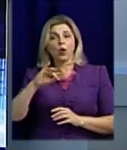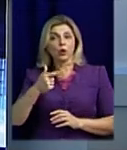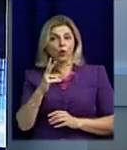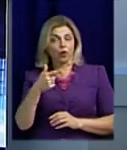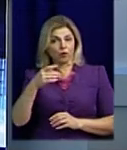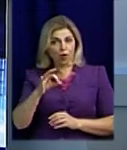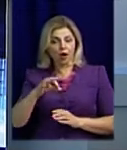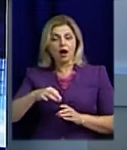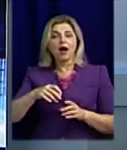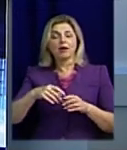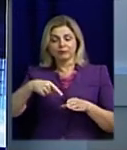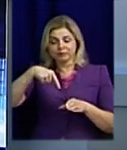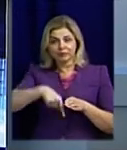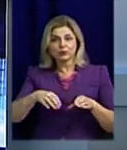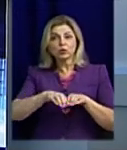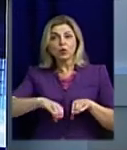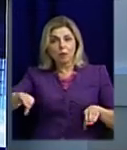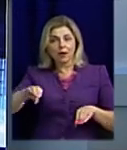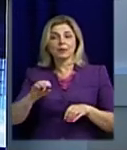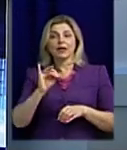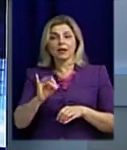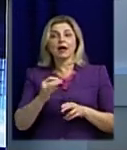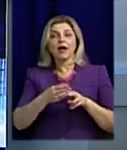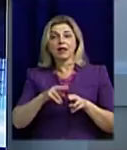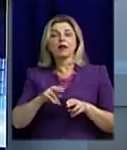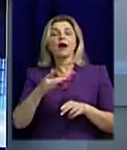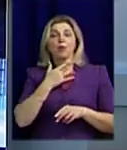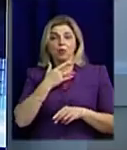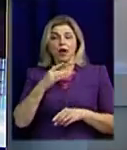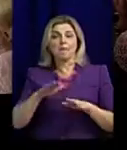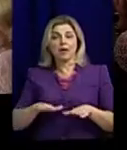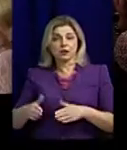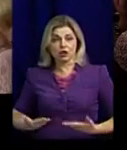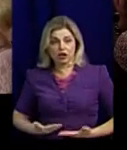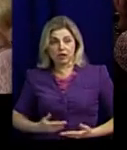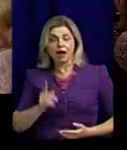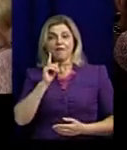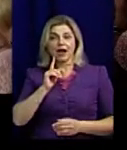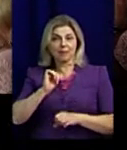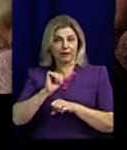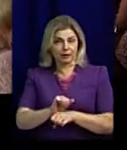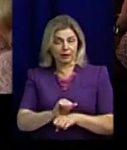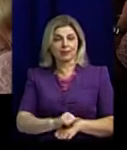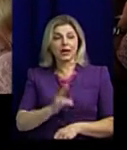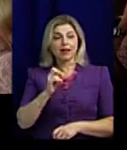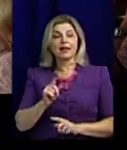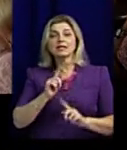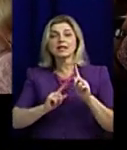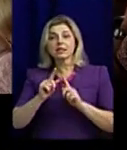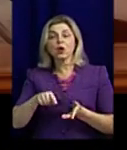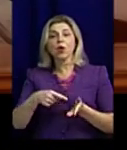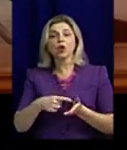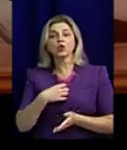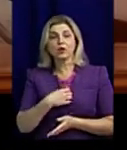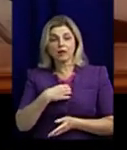будівництво якої з ініціативи частини місцевих жителів тимчасово припинили. На сесії Миколаївської міської ради до